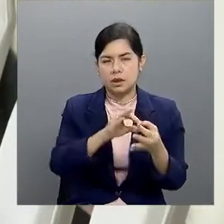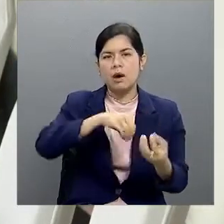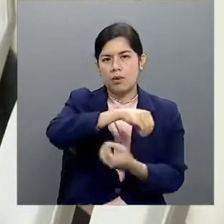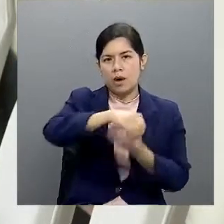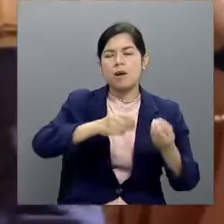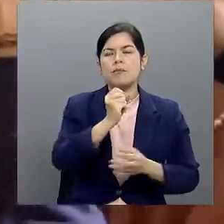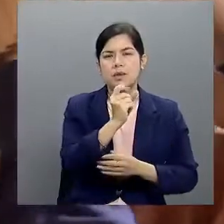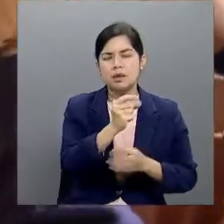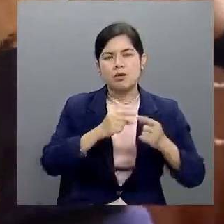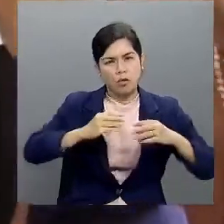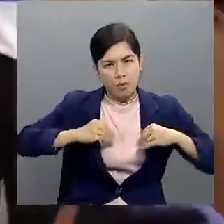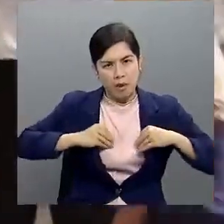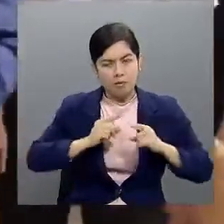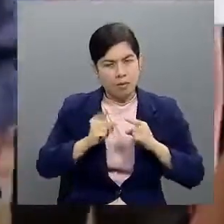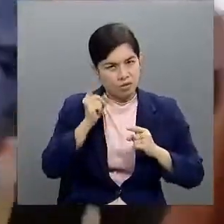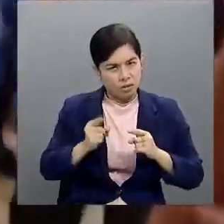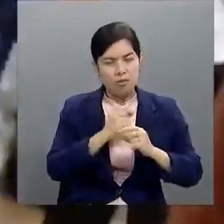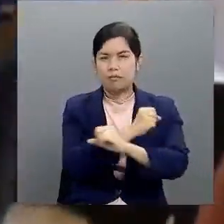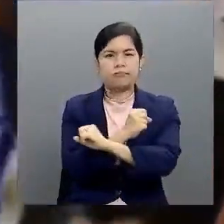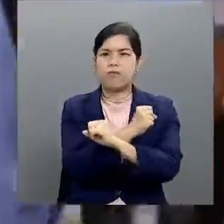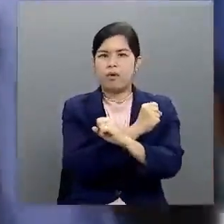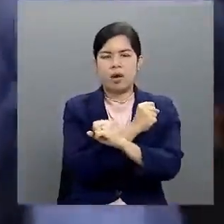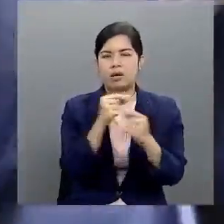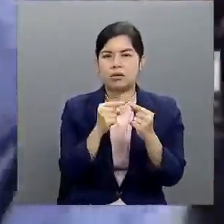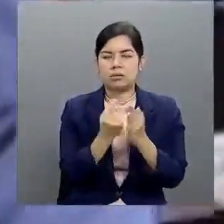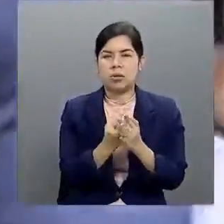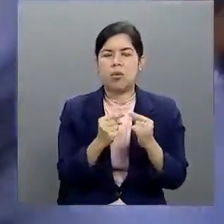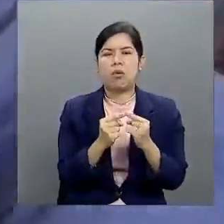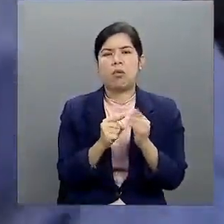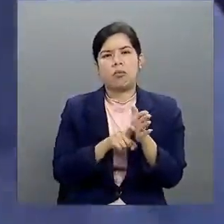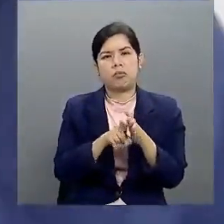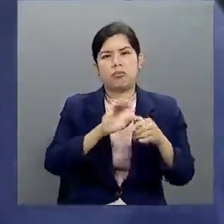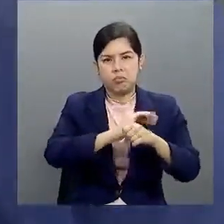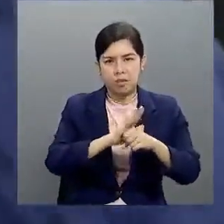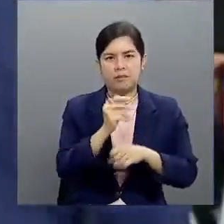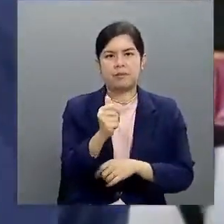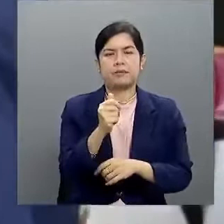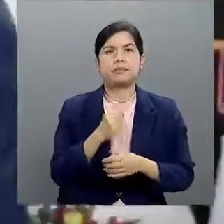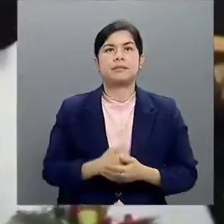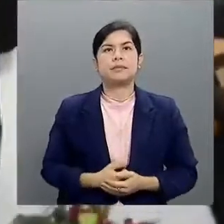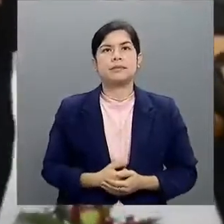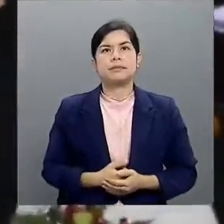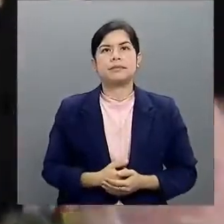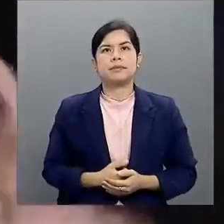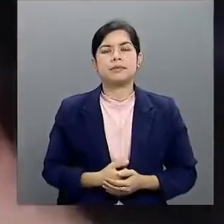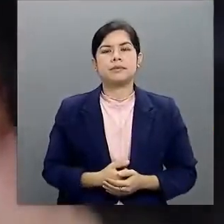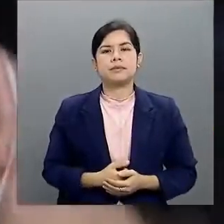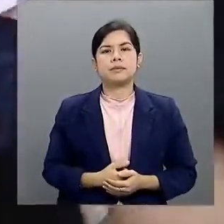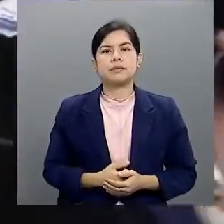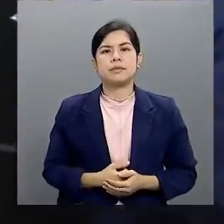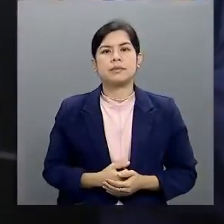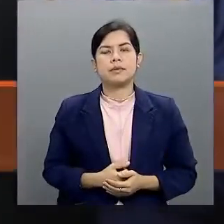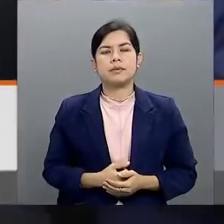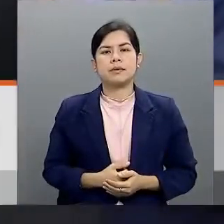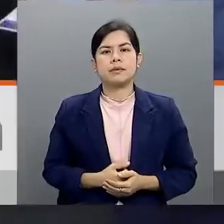ค่ะอ่ะม.คน.ส 1นายอนุทินชาญวีร